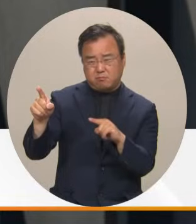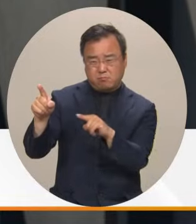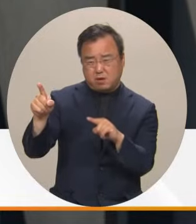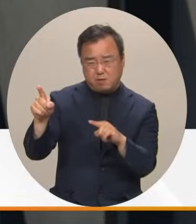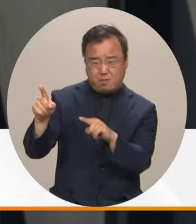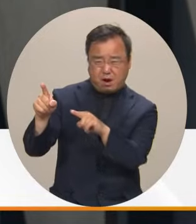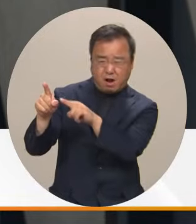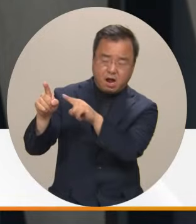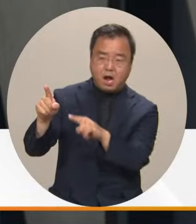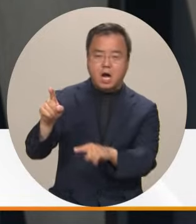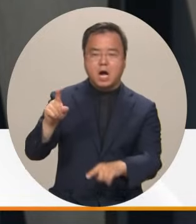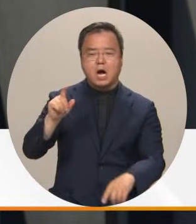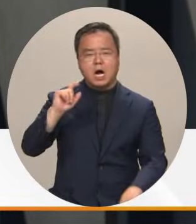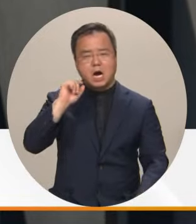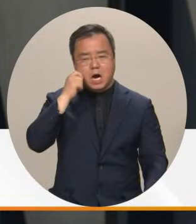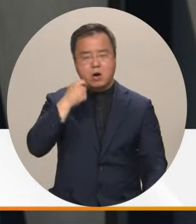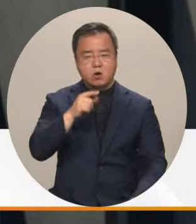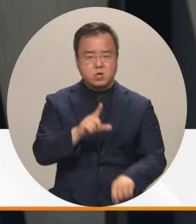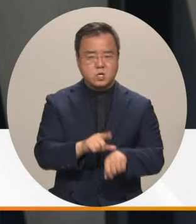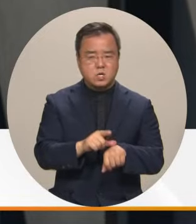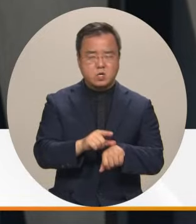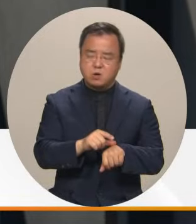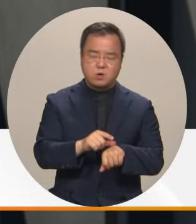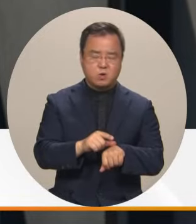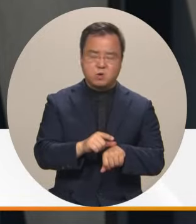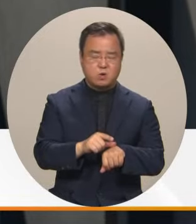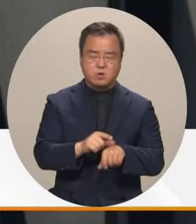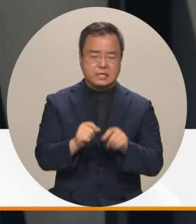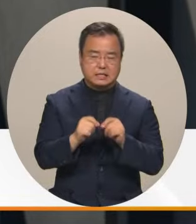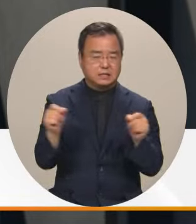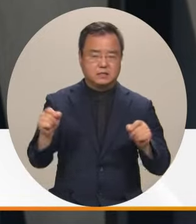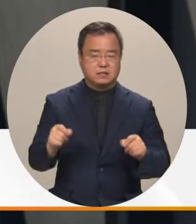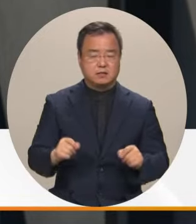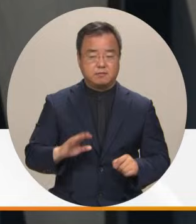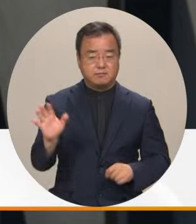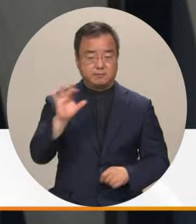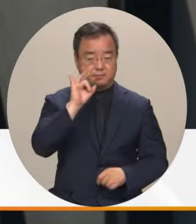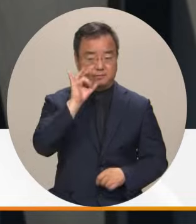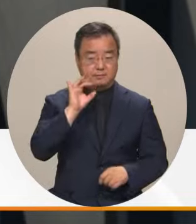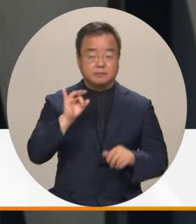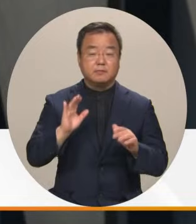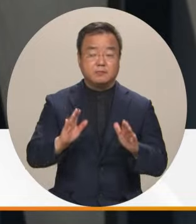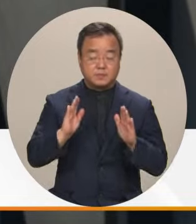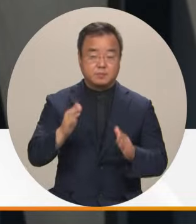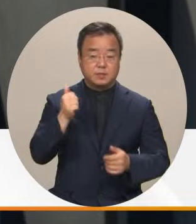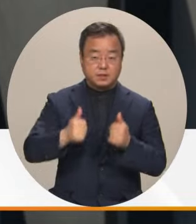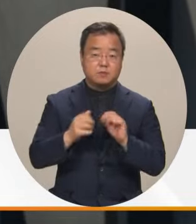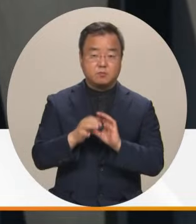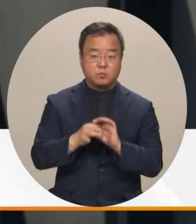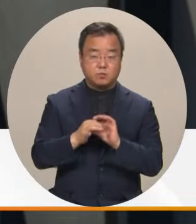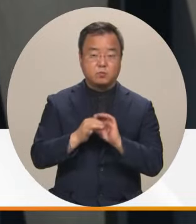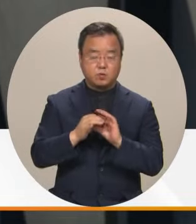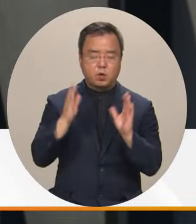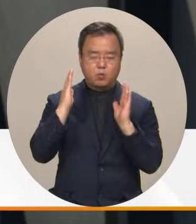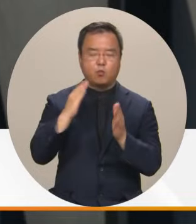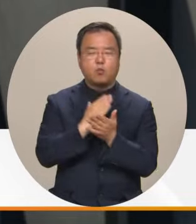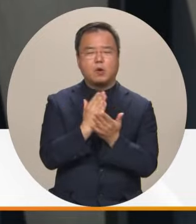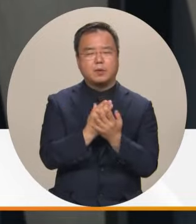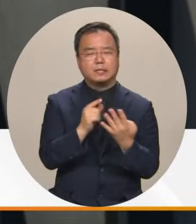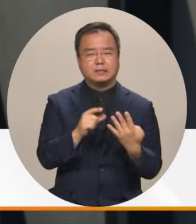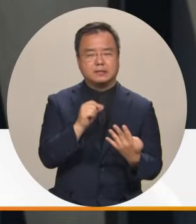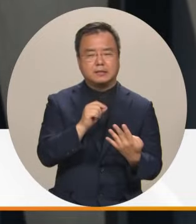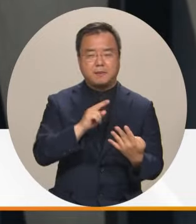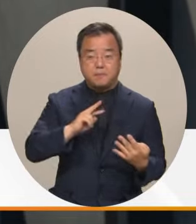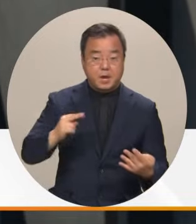되는데 그런 물리적인 시간이 나오지 않을 겁니다 그래서 요번 시험을 통해서 우리 학생들이 아 선택 과목을 바꿔야지 이게